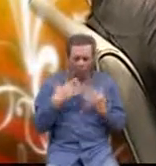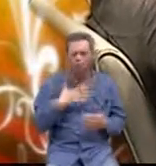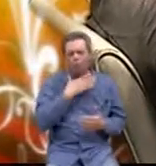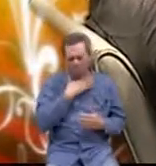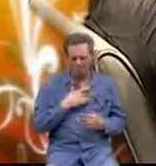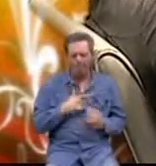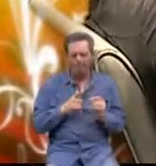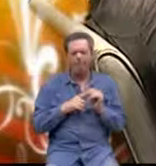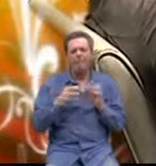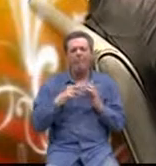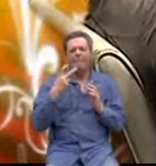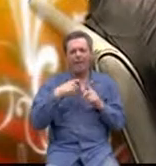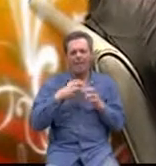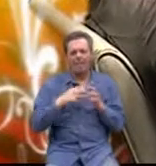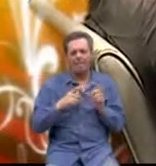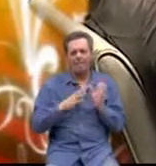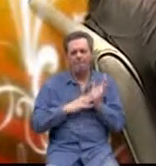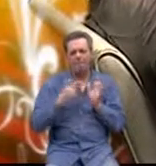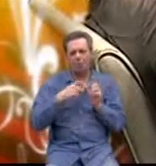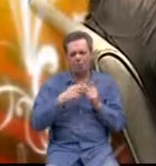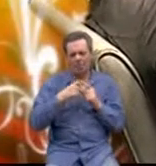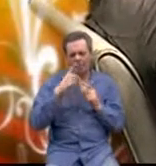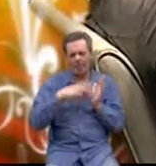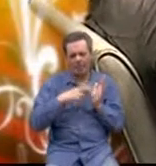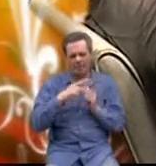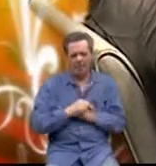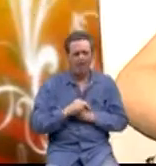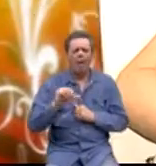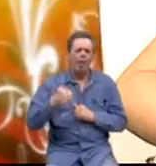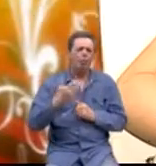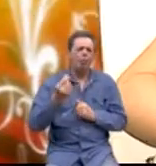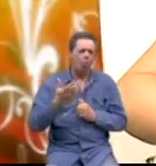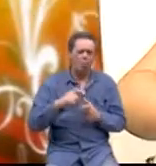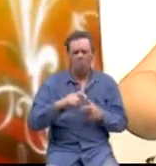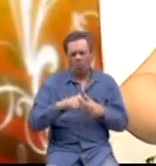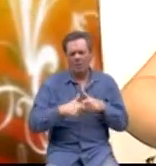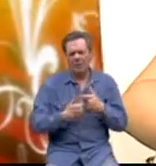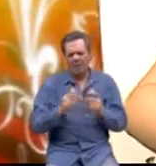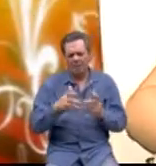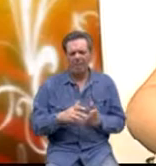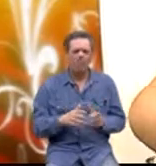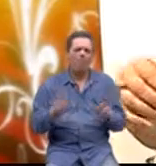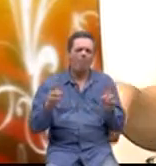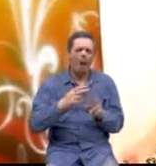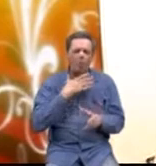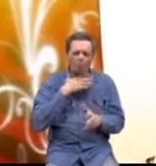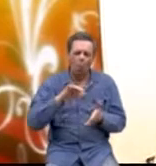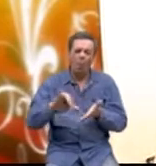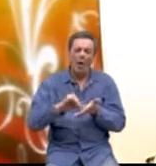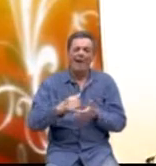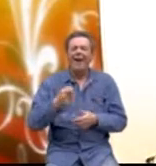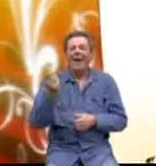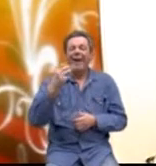dvorište. Pavle Kamiškine. Da. Ali uz to još puno kreativnih, lijepih stvari. Imamo malu školu grafita.